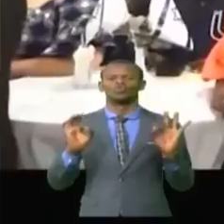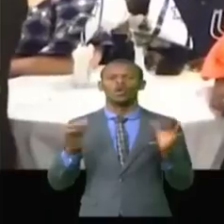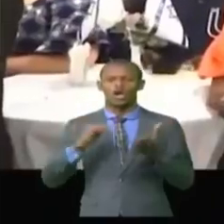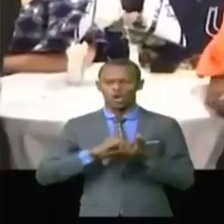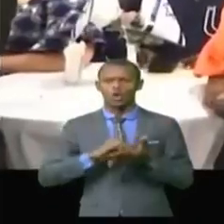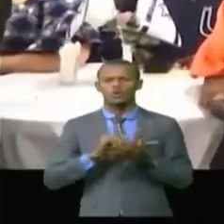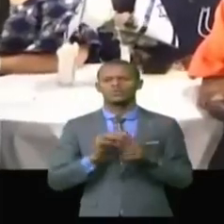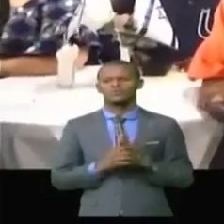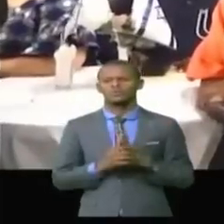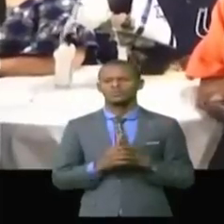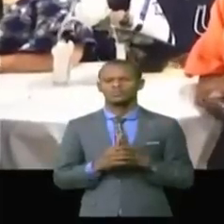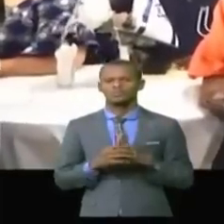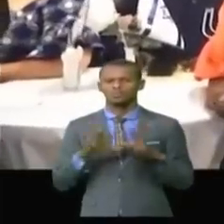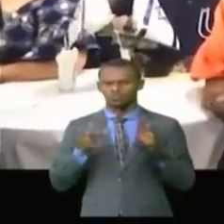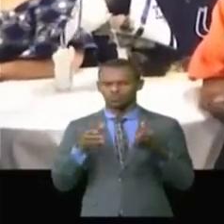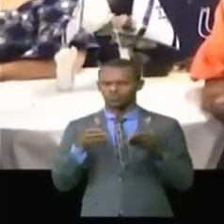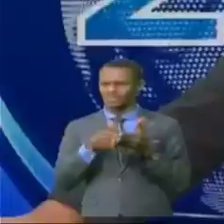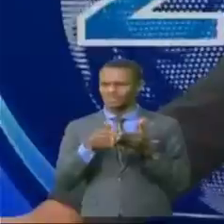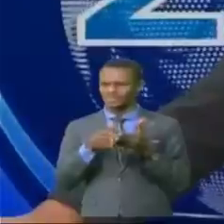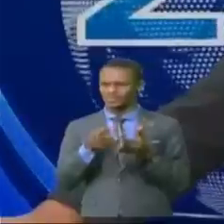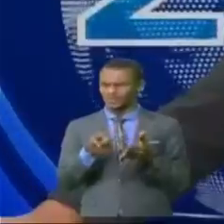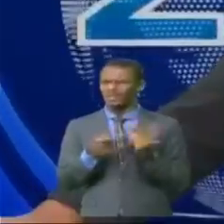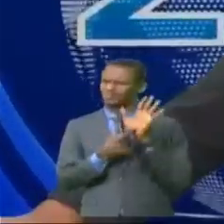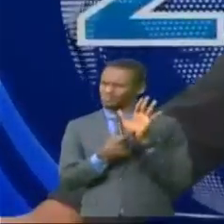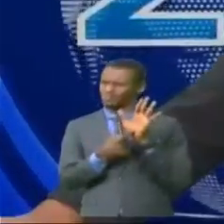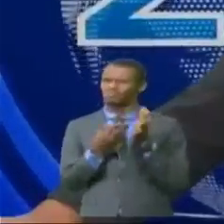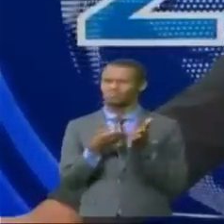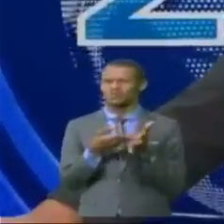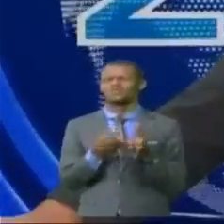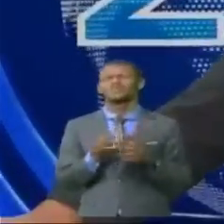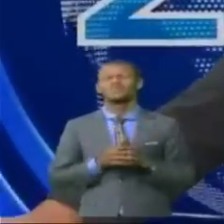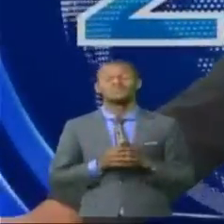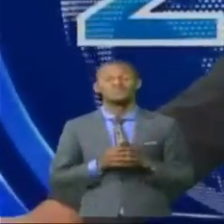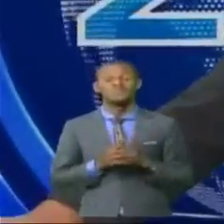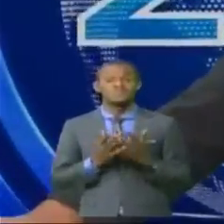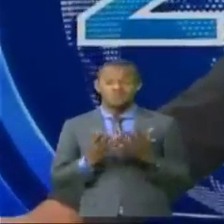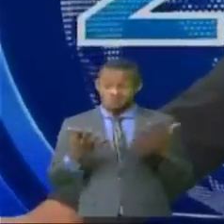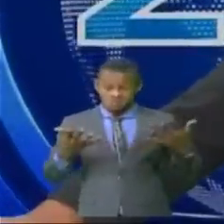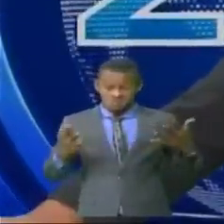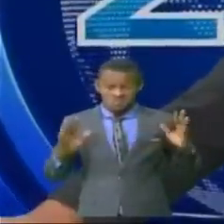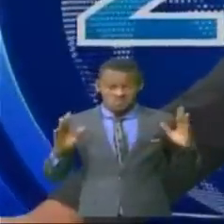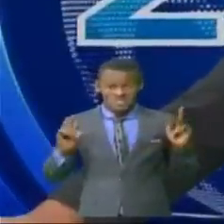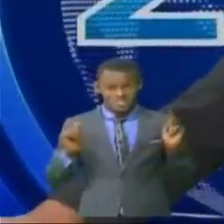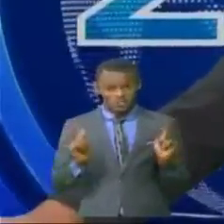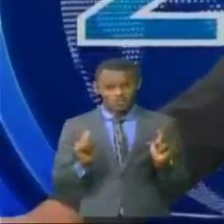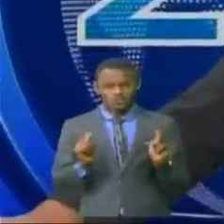ces deux peuples de vivre ensemble. Et c'est par ici que prend fin ce